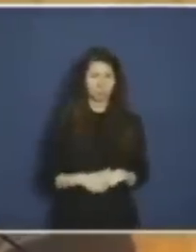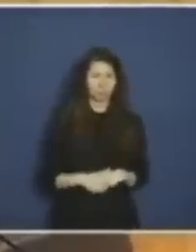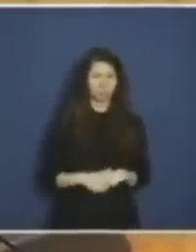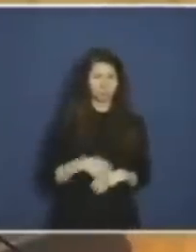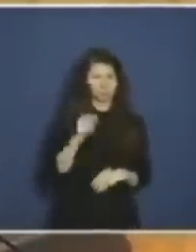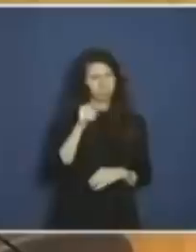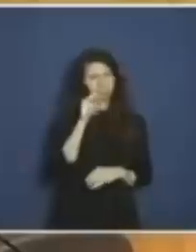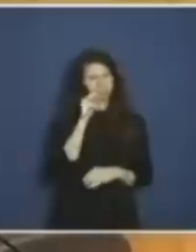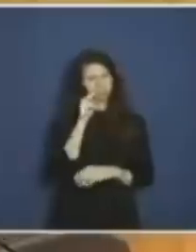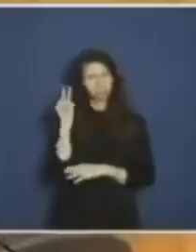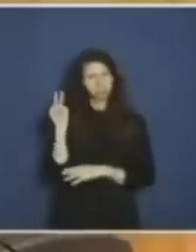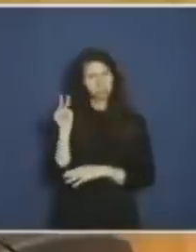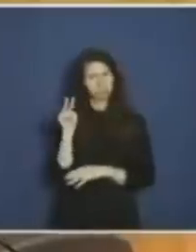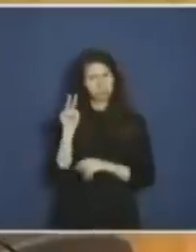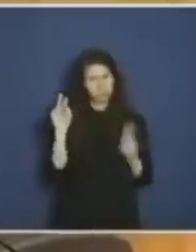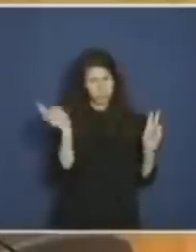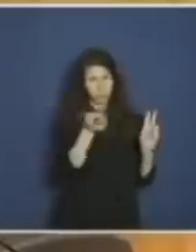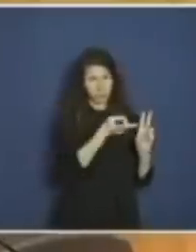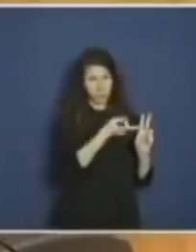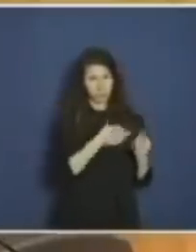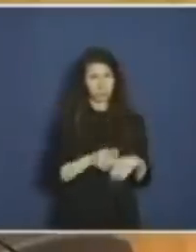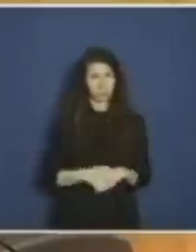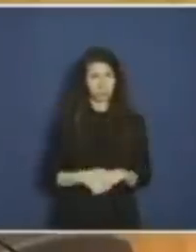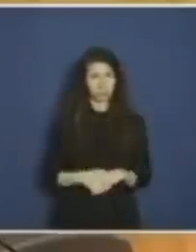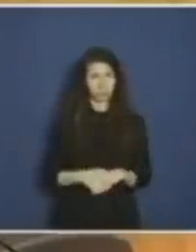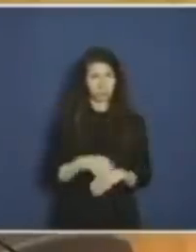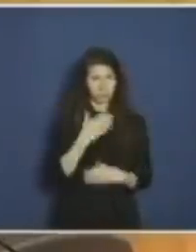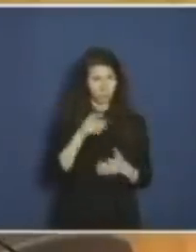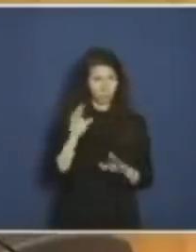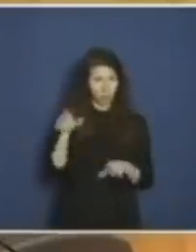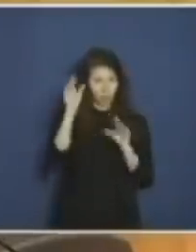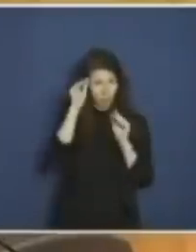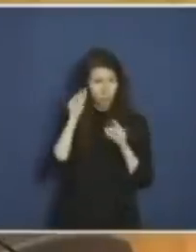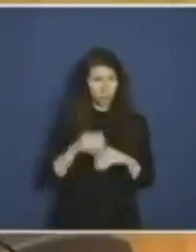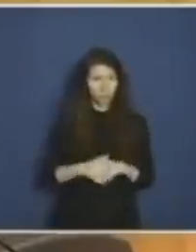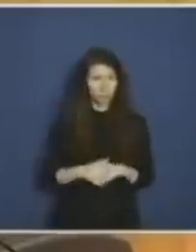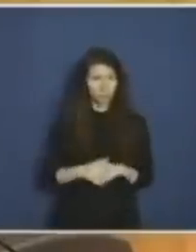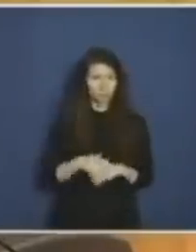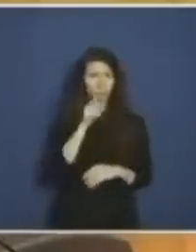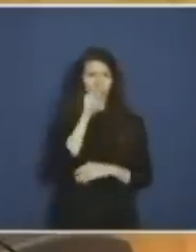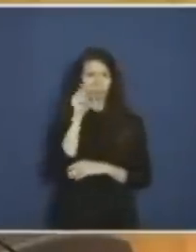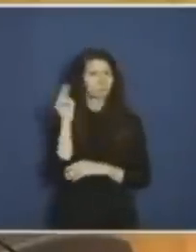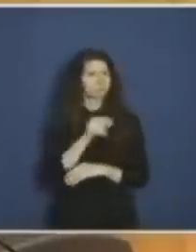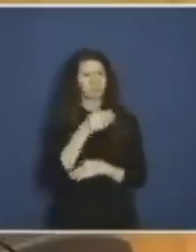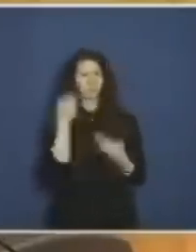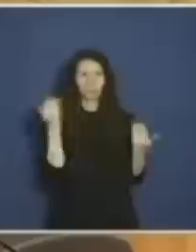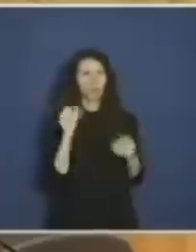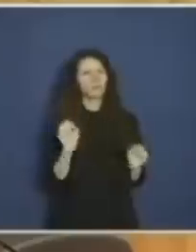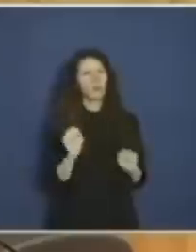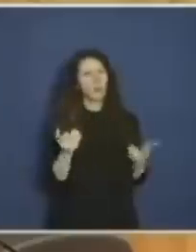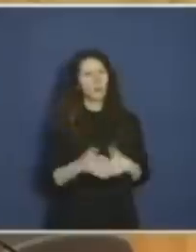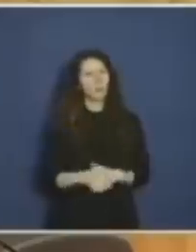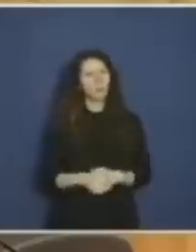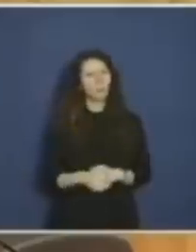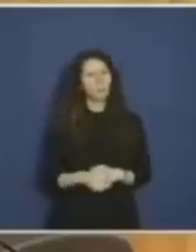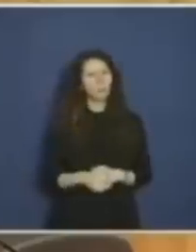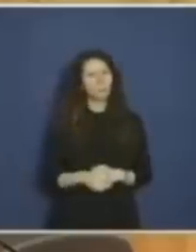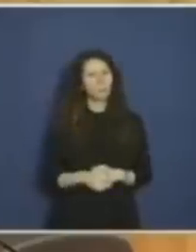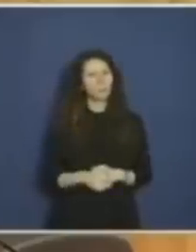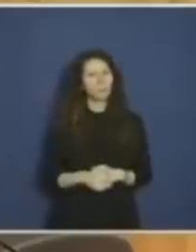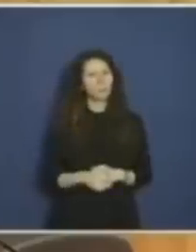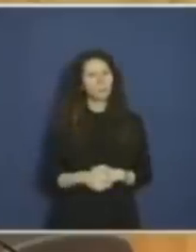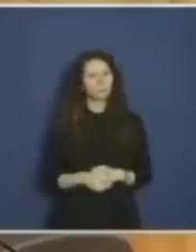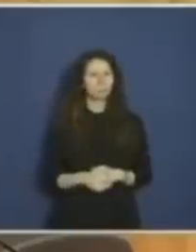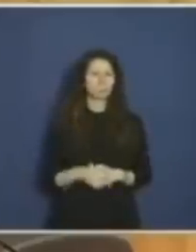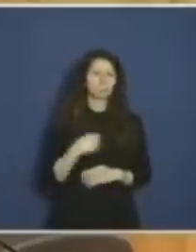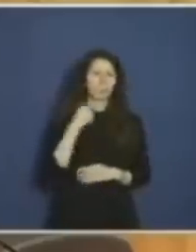das auch so? Haben Sie da das wahrgenommen? Und wenn Sie das nicht so sehen, warum sehen Sie das nicht so? Ich dachte,